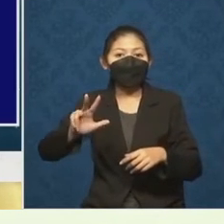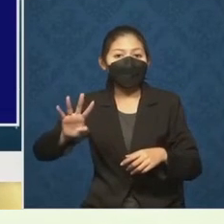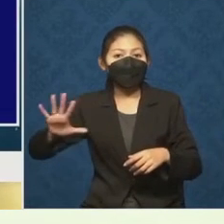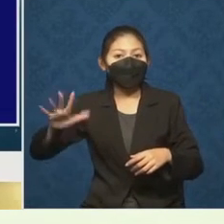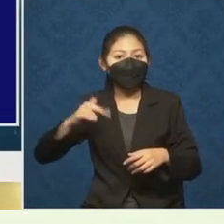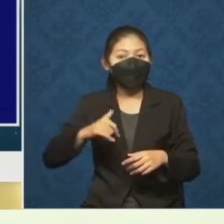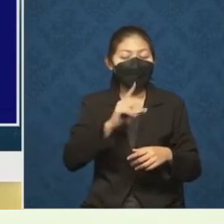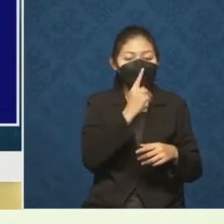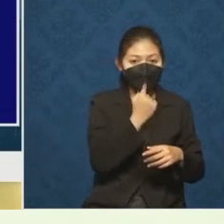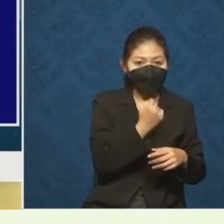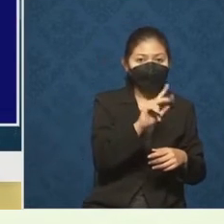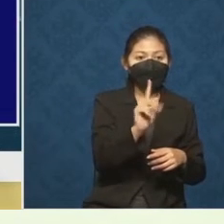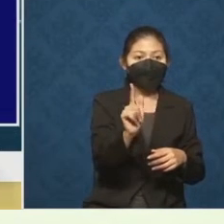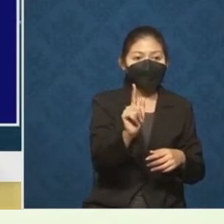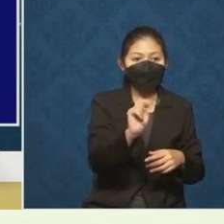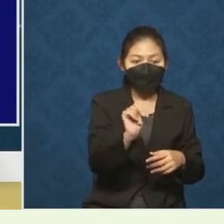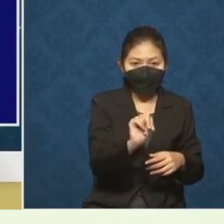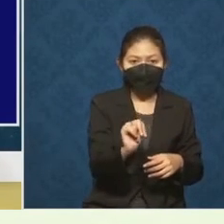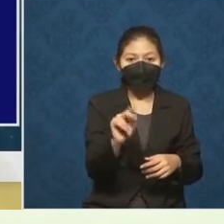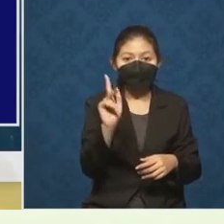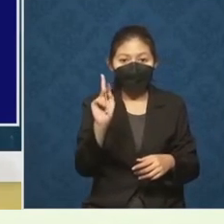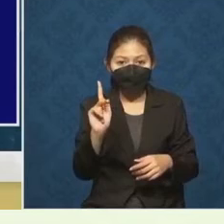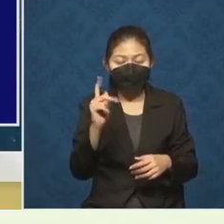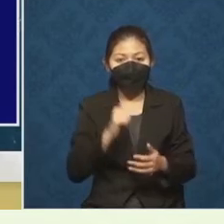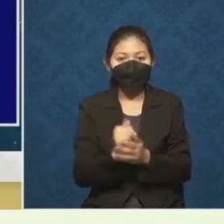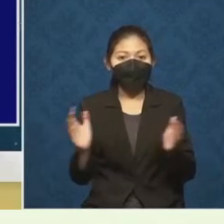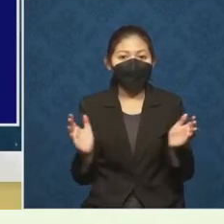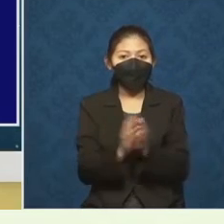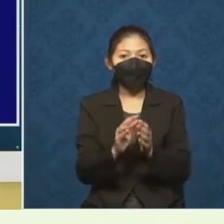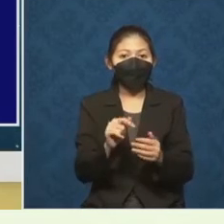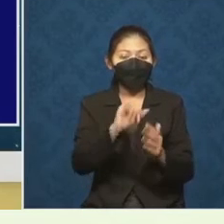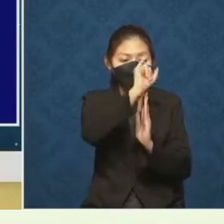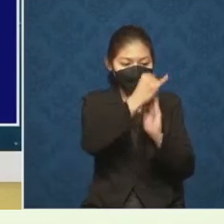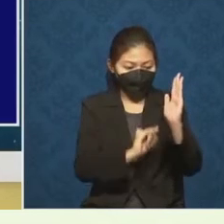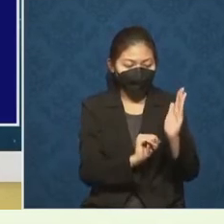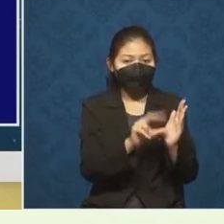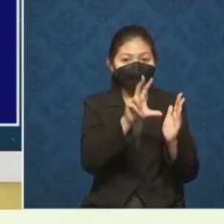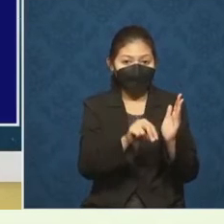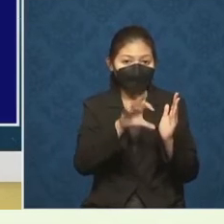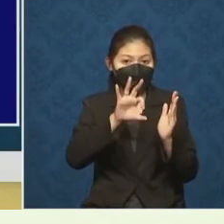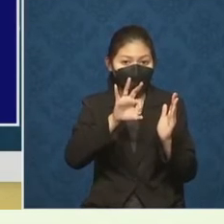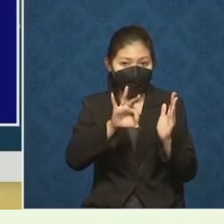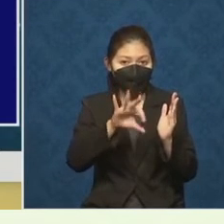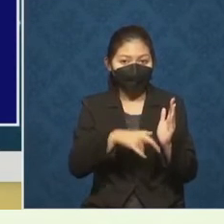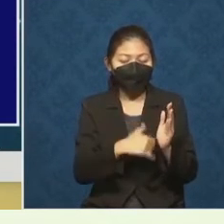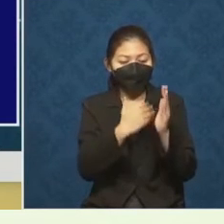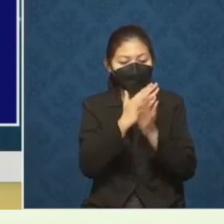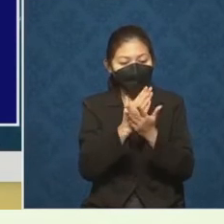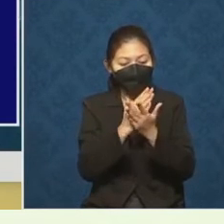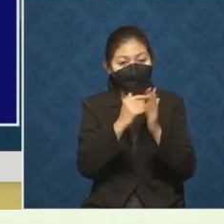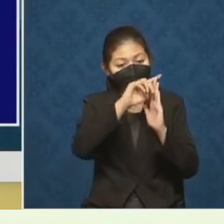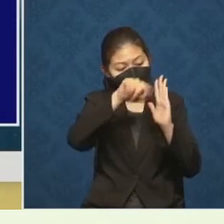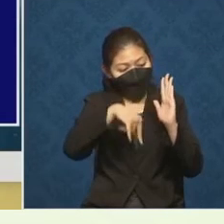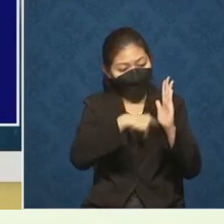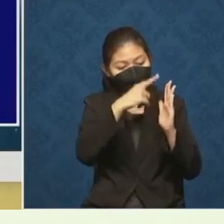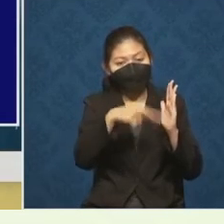ครับนะรวมทั้งสิ้น39จังหวัดครึ่งประเทศเลยนะฮะผมไม่ทำงานครึ่งประเทศผมได้ตำรวจไป10